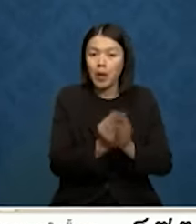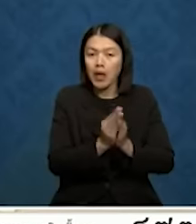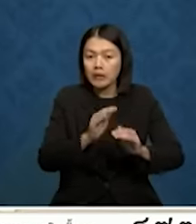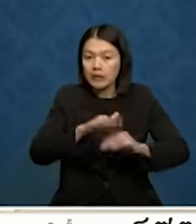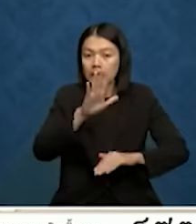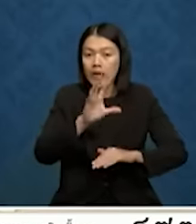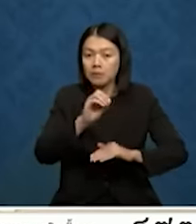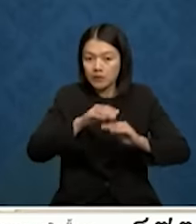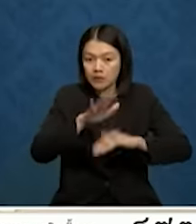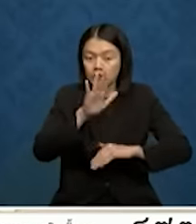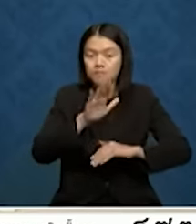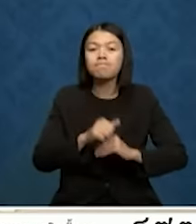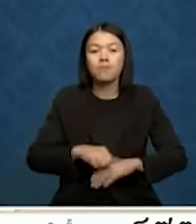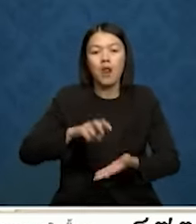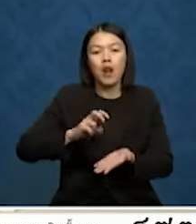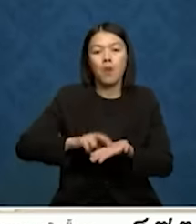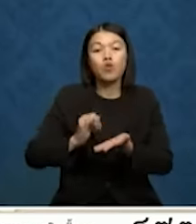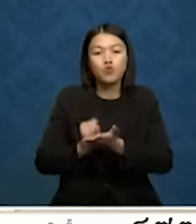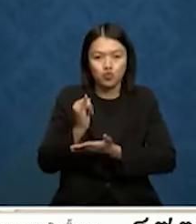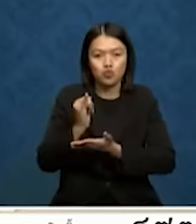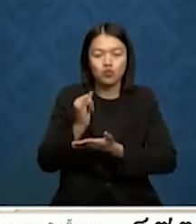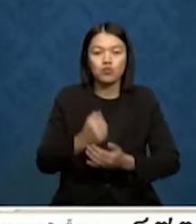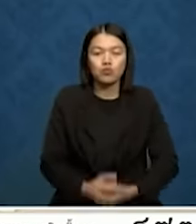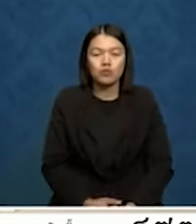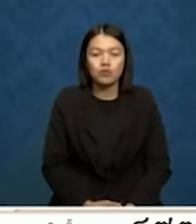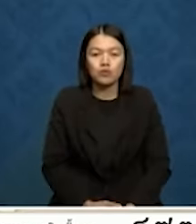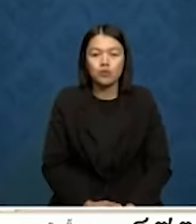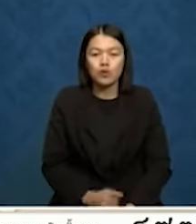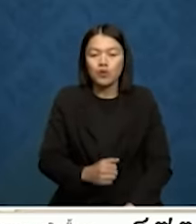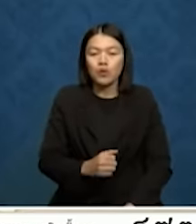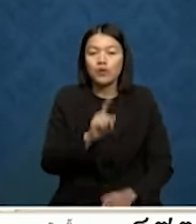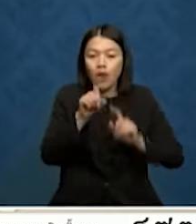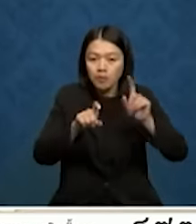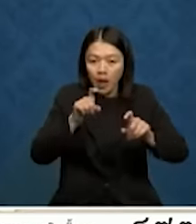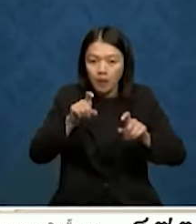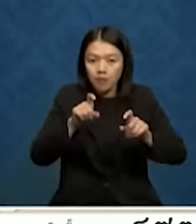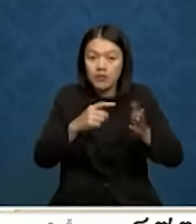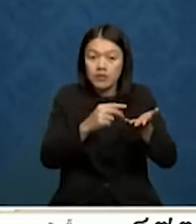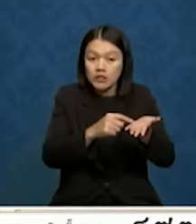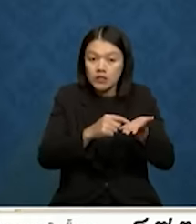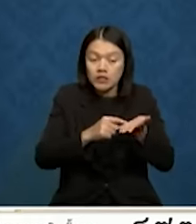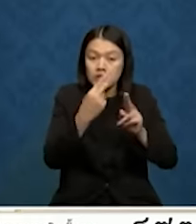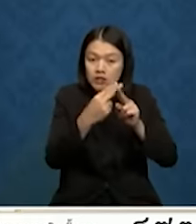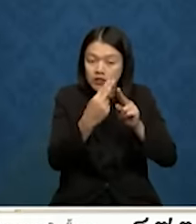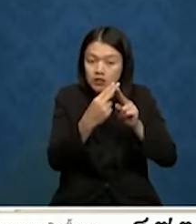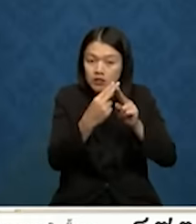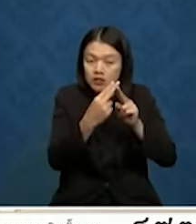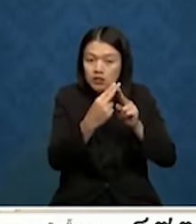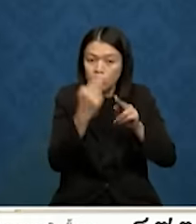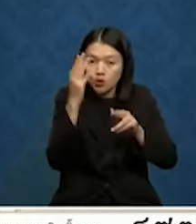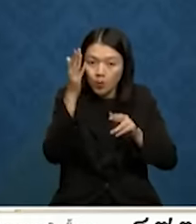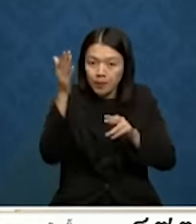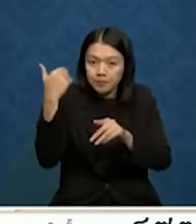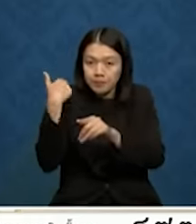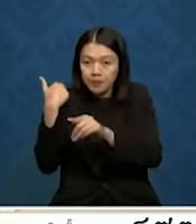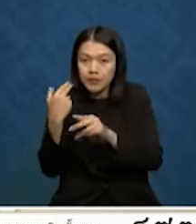เกิน50ก็ถือว่ารับรองถูกต้องนะครับแล้วก็จะถามจะมีผู้เสนอคนต่อไปหรือ